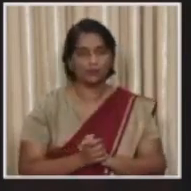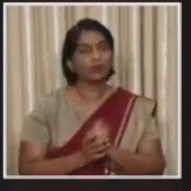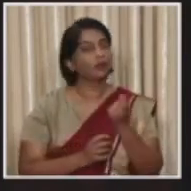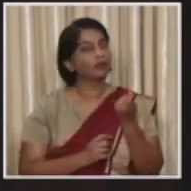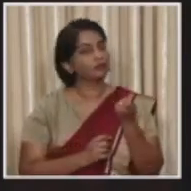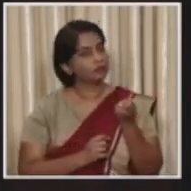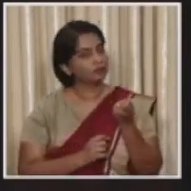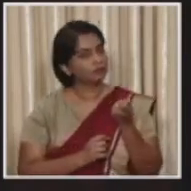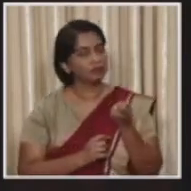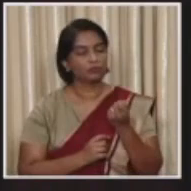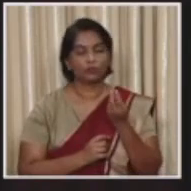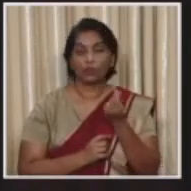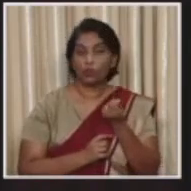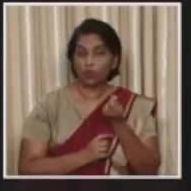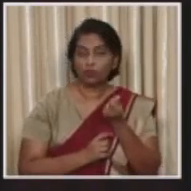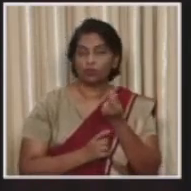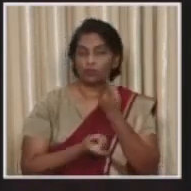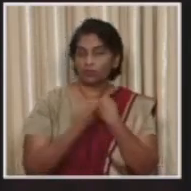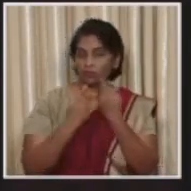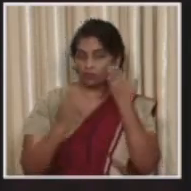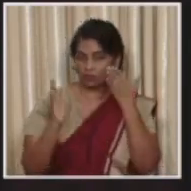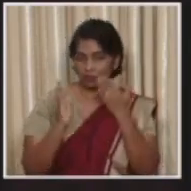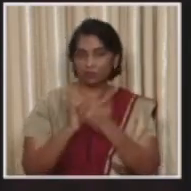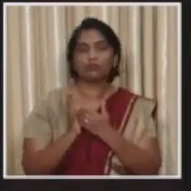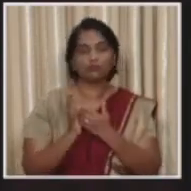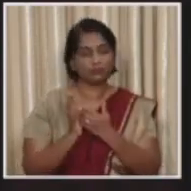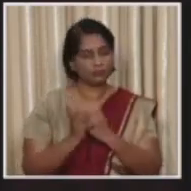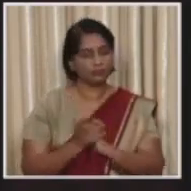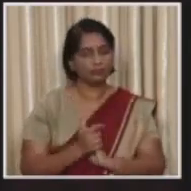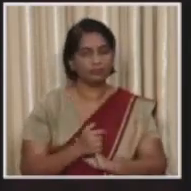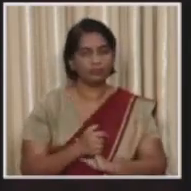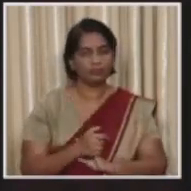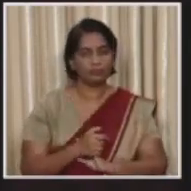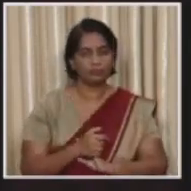ආර්ථික සහ මූල්‍ය පුරෝකථන සහ ප්‍රක්ෂේපන